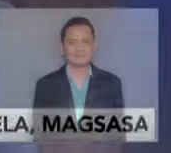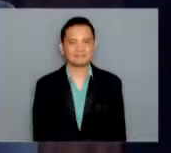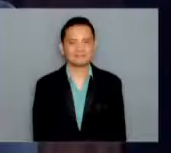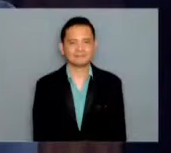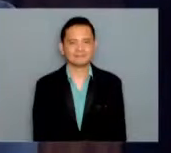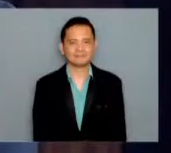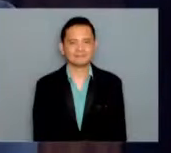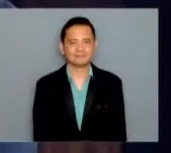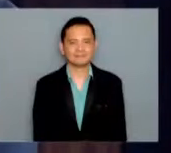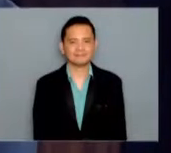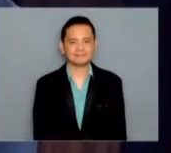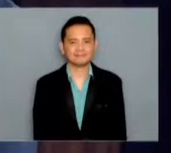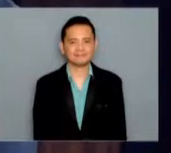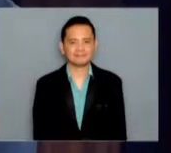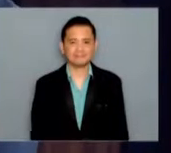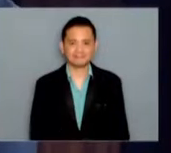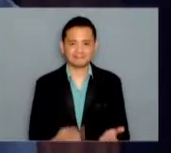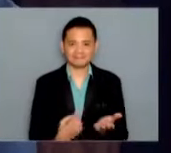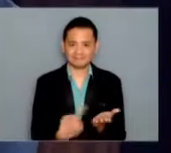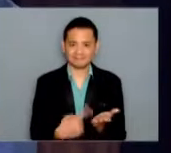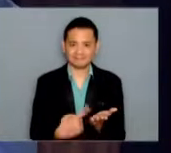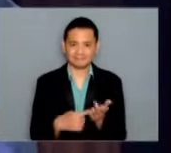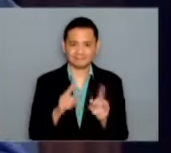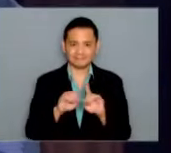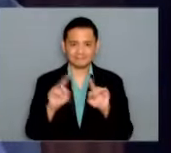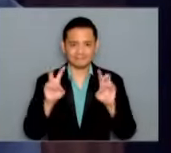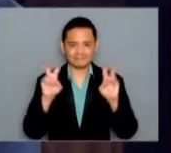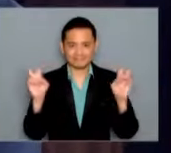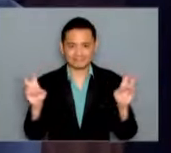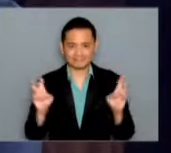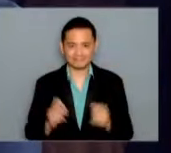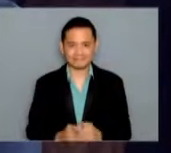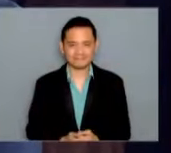Utang po tayo. Ah, nagigitin ka. Utang sana.